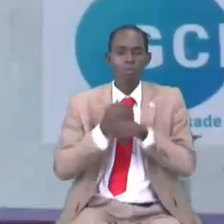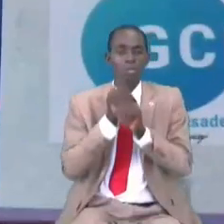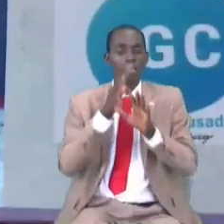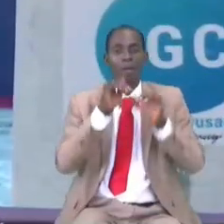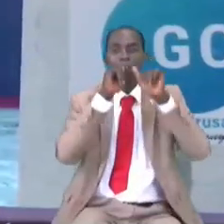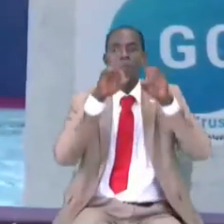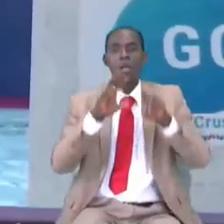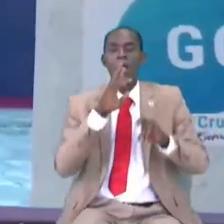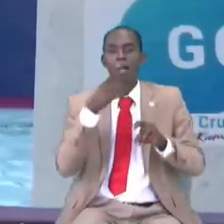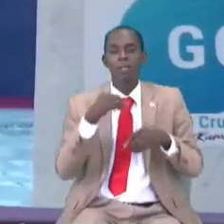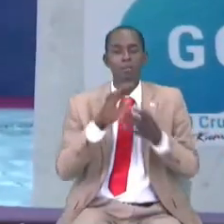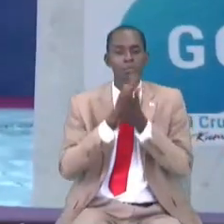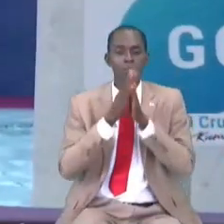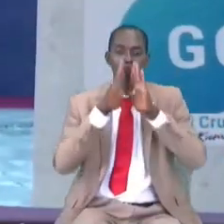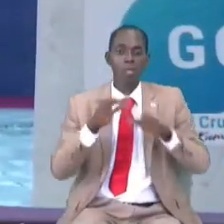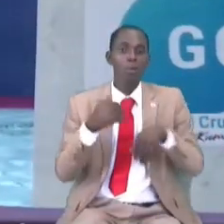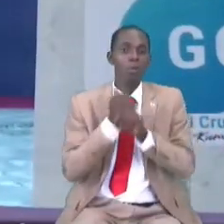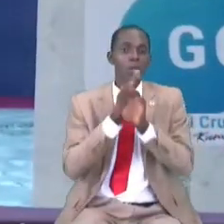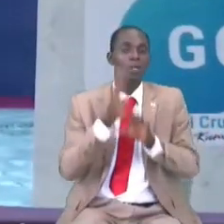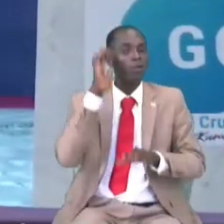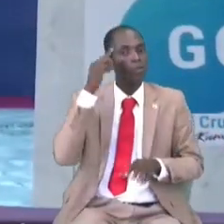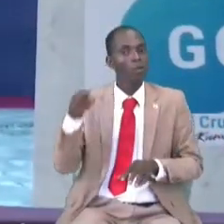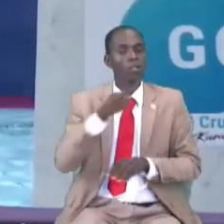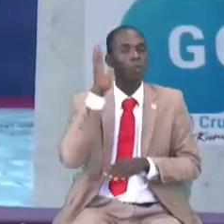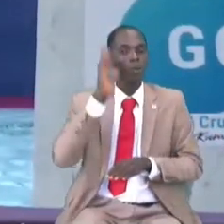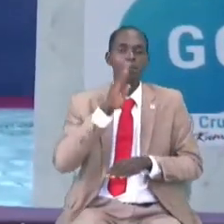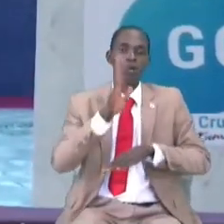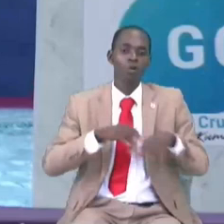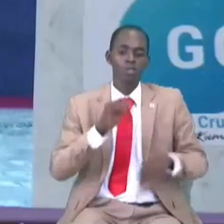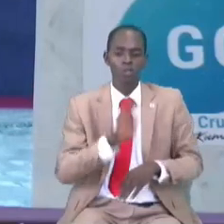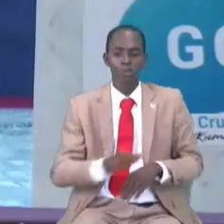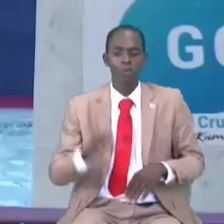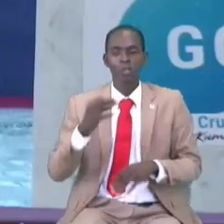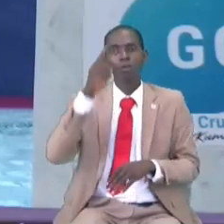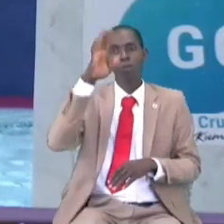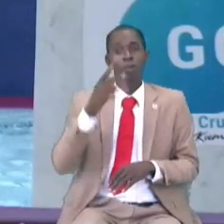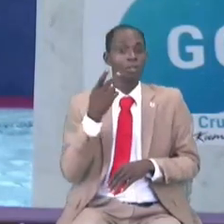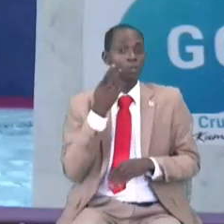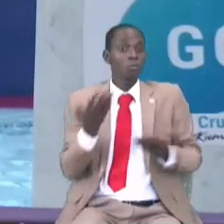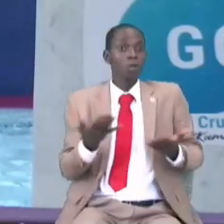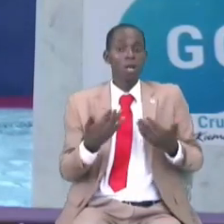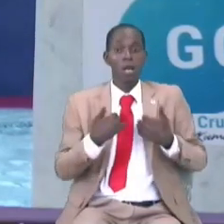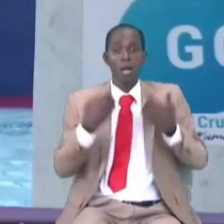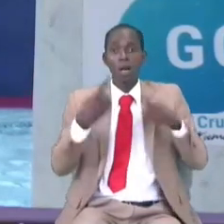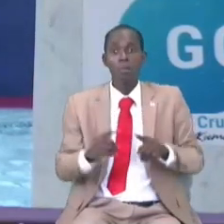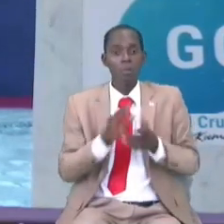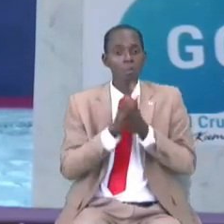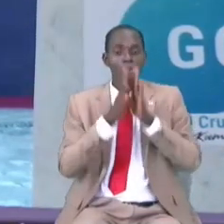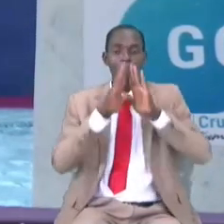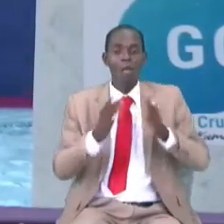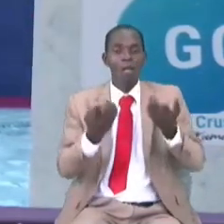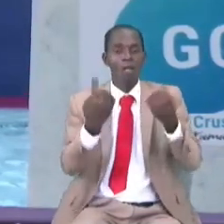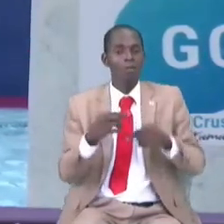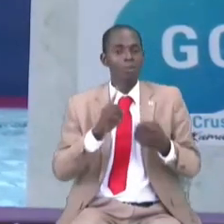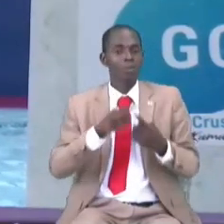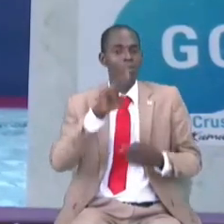fils de Dieu. Voyez ce qui est arrivé. La paix est venue à Ninive. Et la paix est venue dans